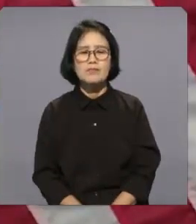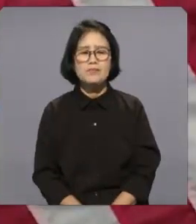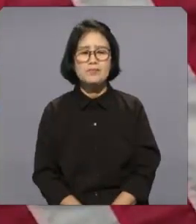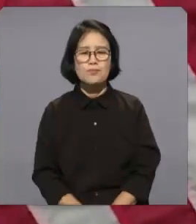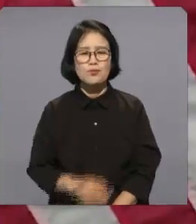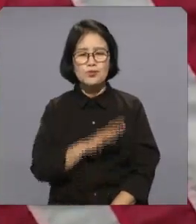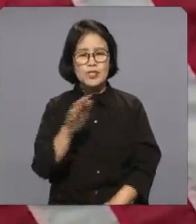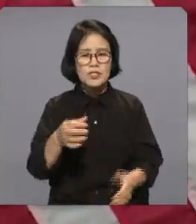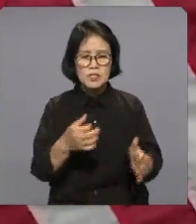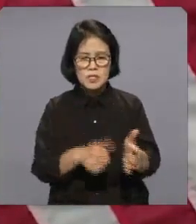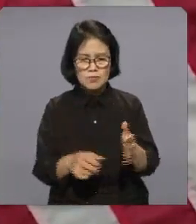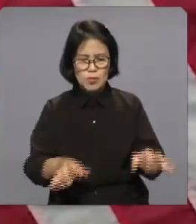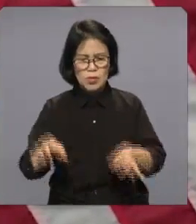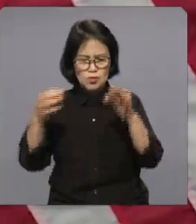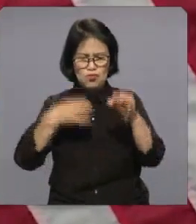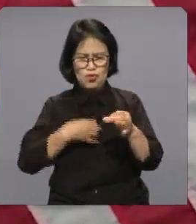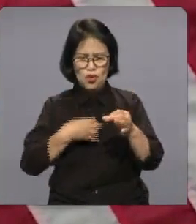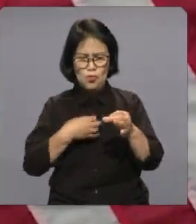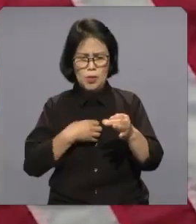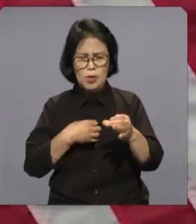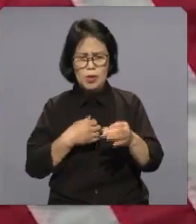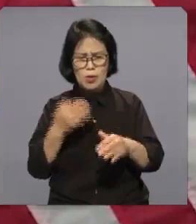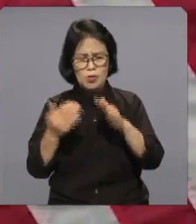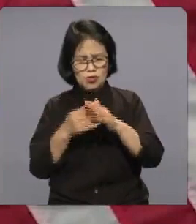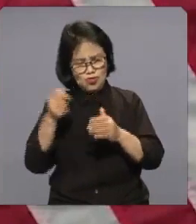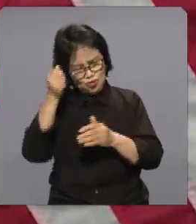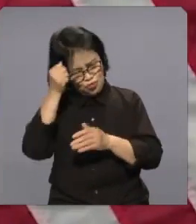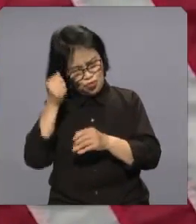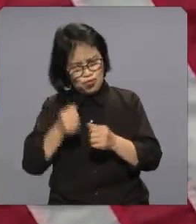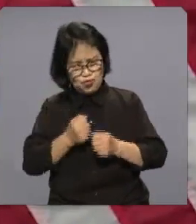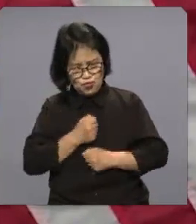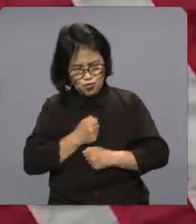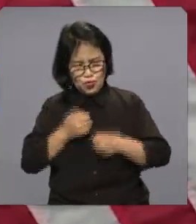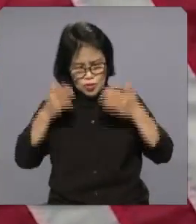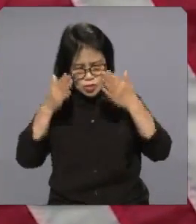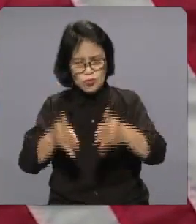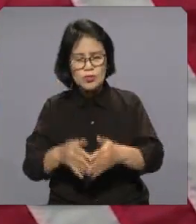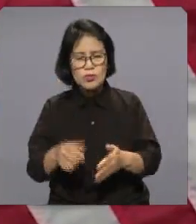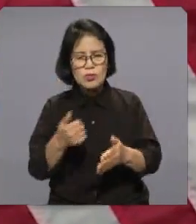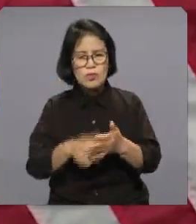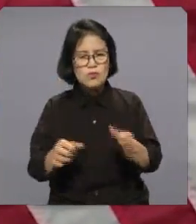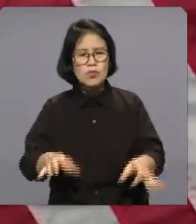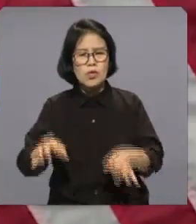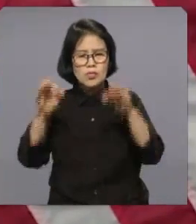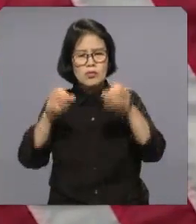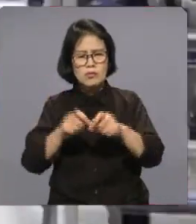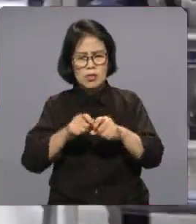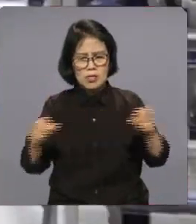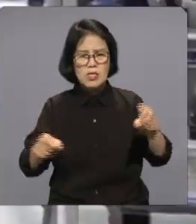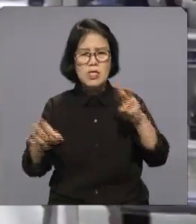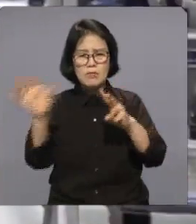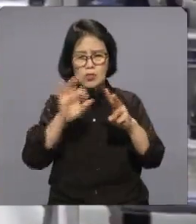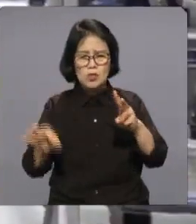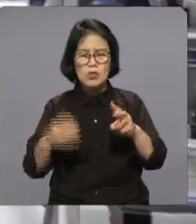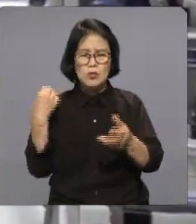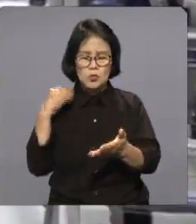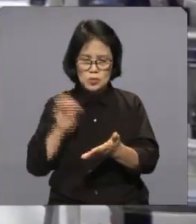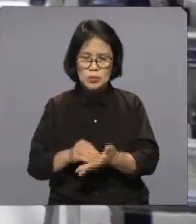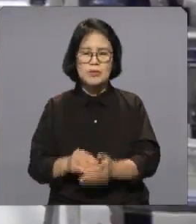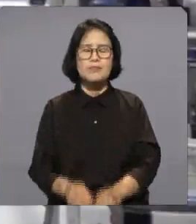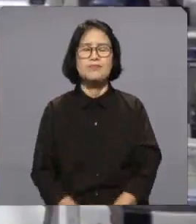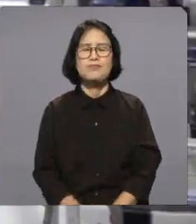애슐리 섹스 & tom n them 매주 났었어요 쪽을 키워 of import 로봇이란 보호하려 g 도 특히